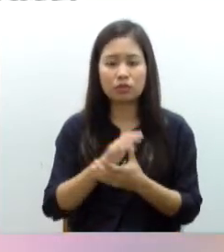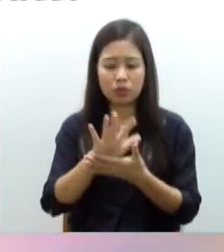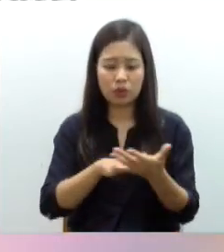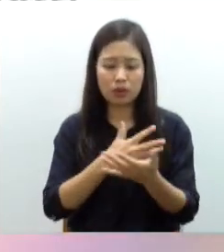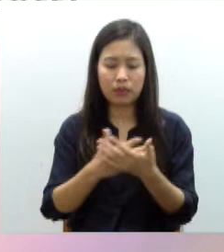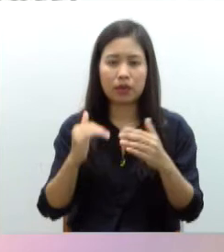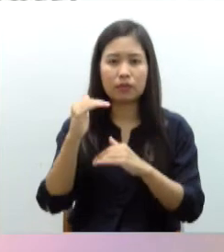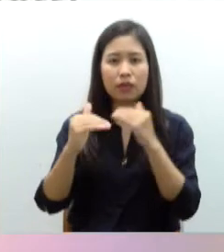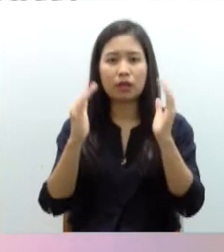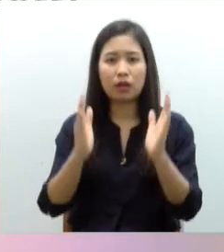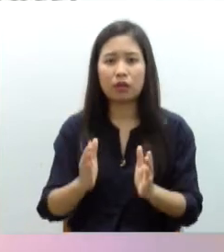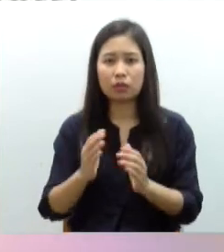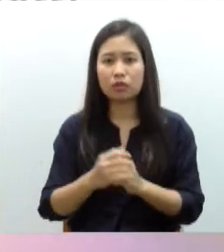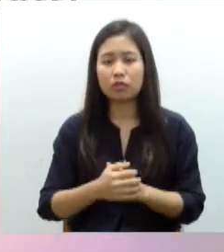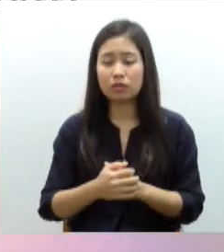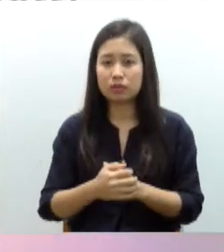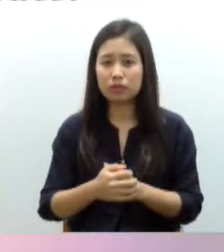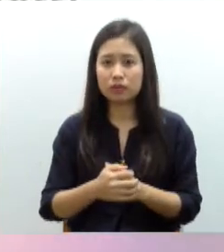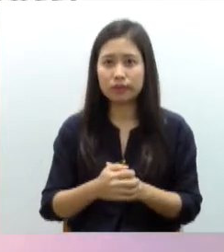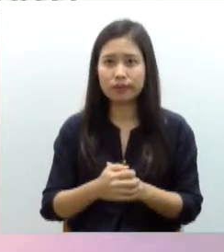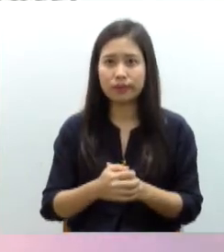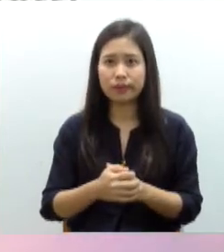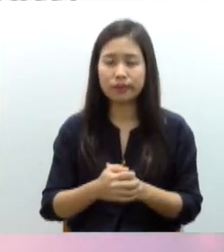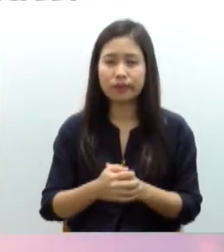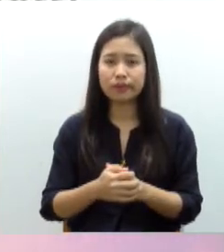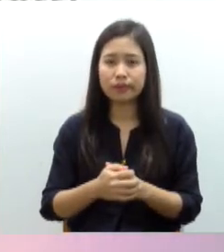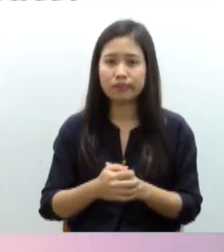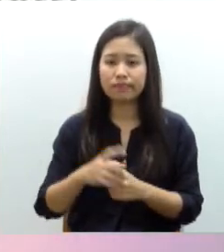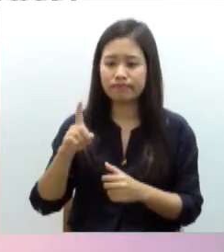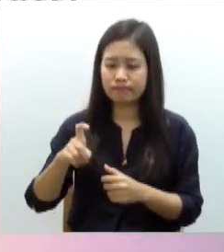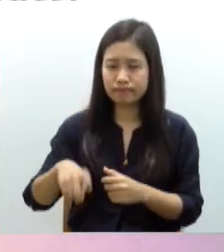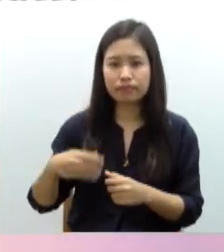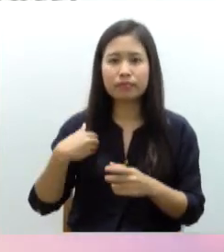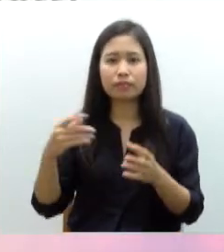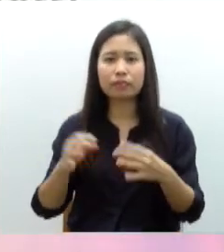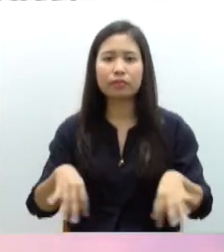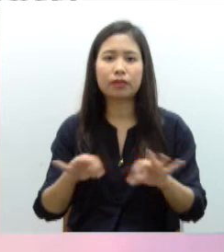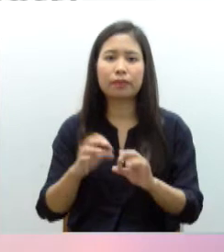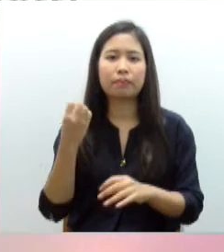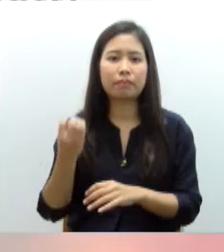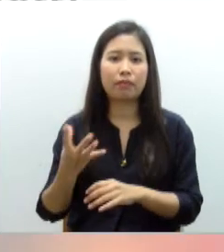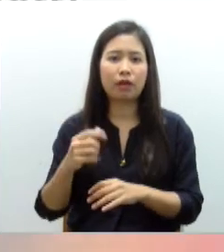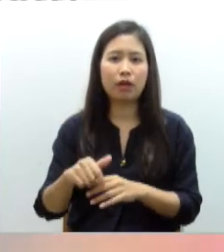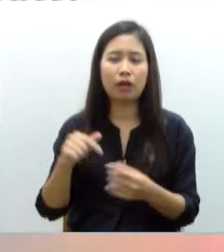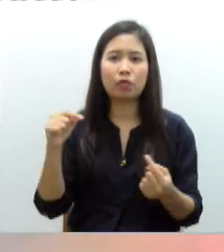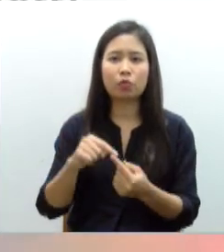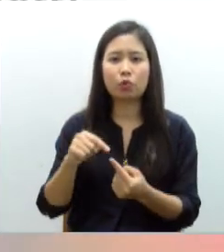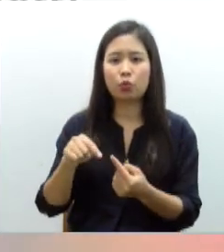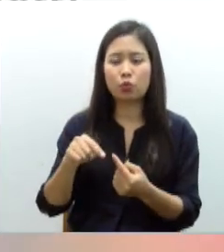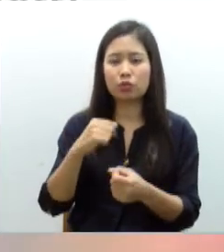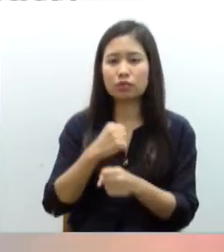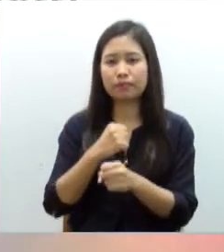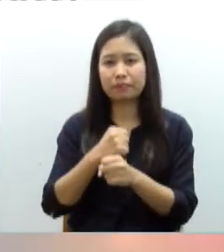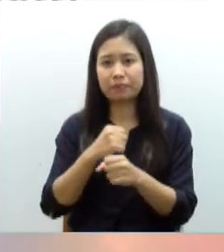ลากรนะครับซึ่งจะเริ่มมีความชัดเจนมากขึ้นแล้วก็มีความให้ความเป็นธรรมต่างๆกันมากขึ้นและ